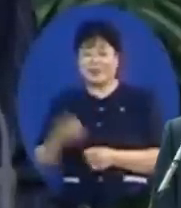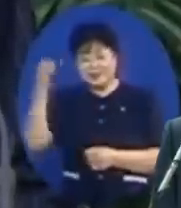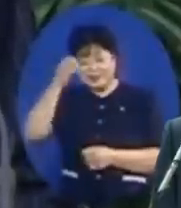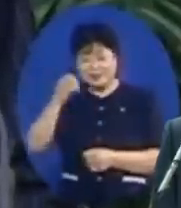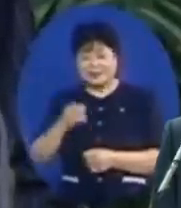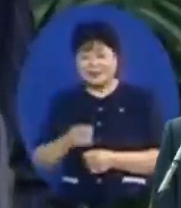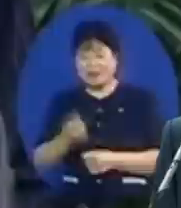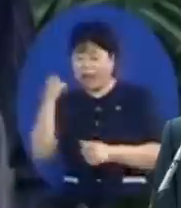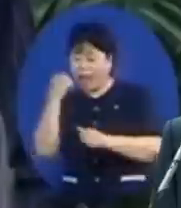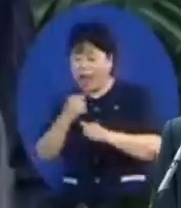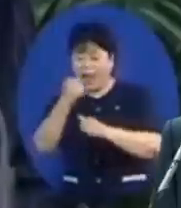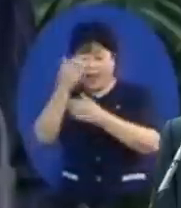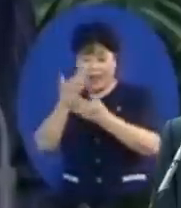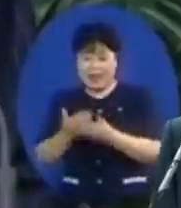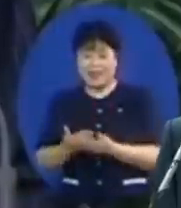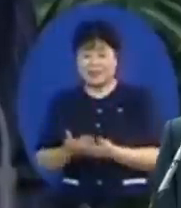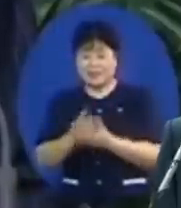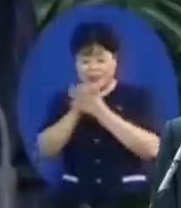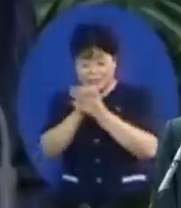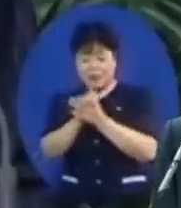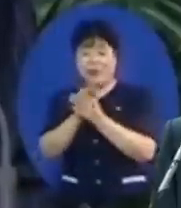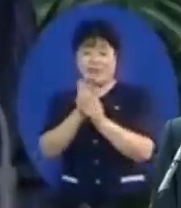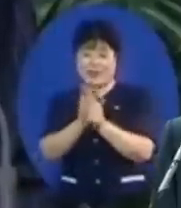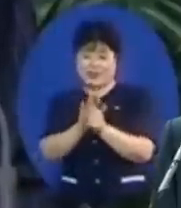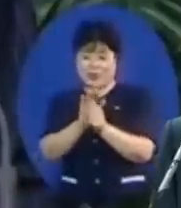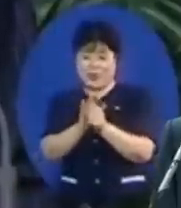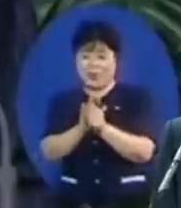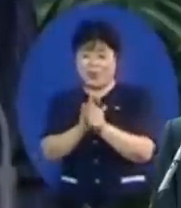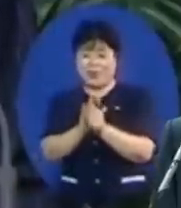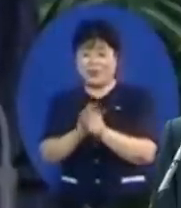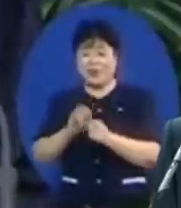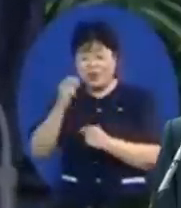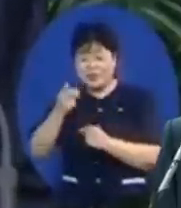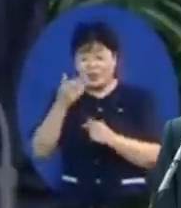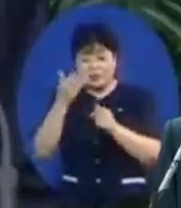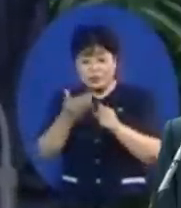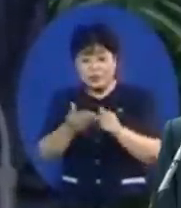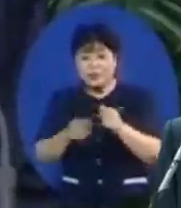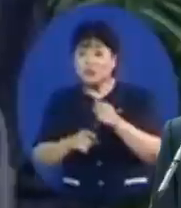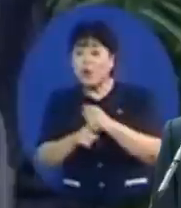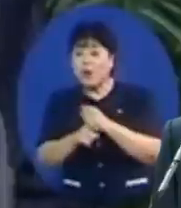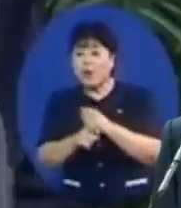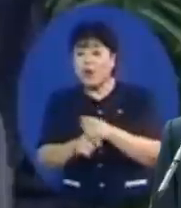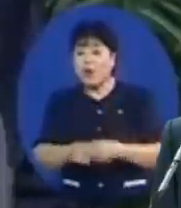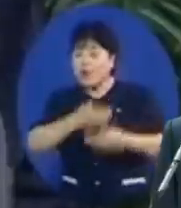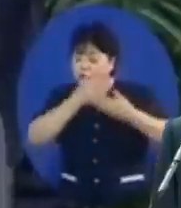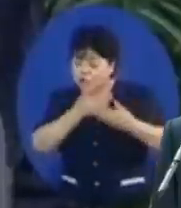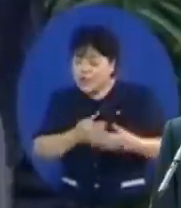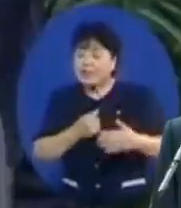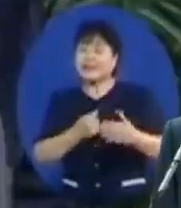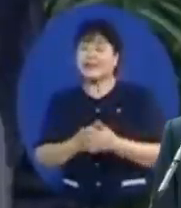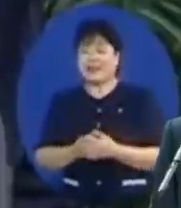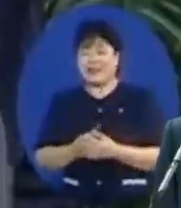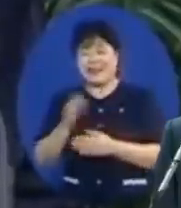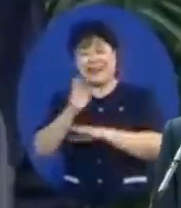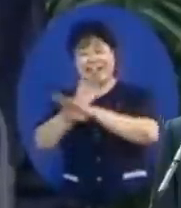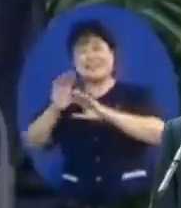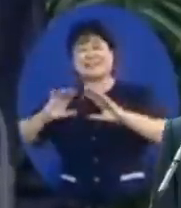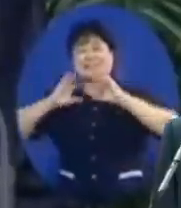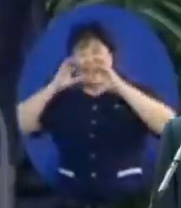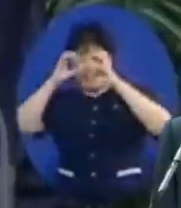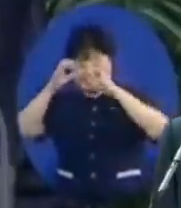성령으로 인을 쳐서 기도하게 하시고 영생을 얻게 하시겠습니까? 뭐 하늘나라가